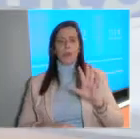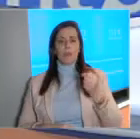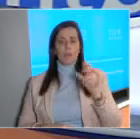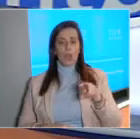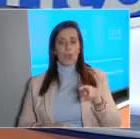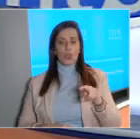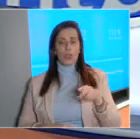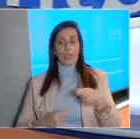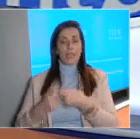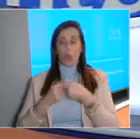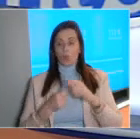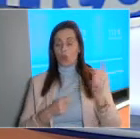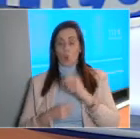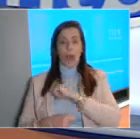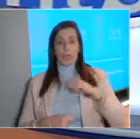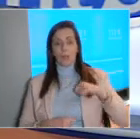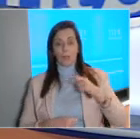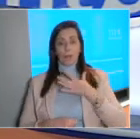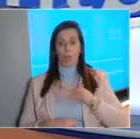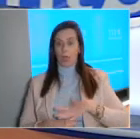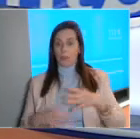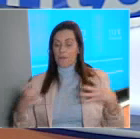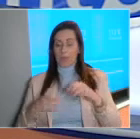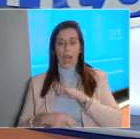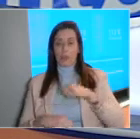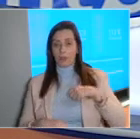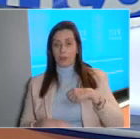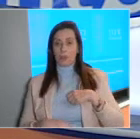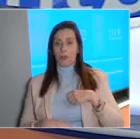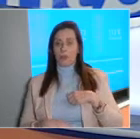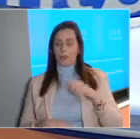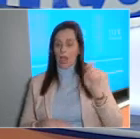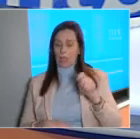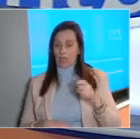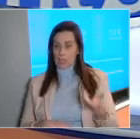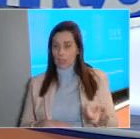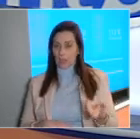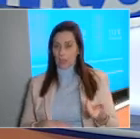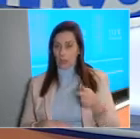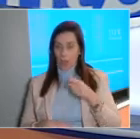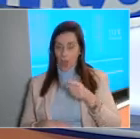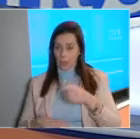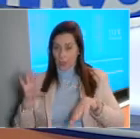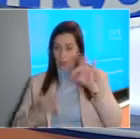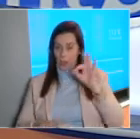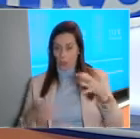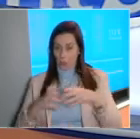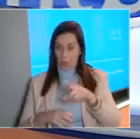יש איזושהי התאגדות של כל השולמנים ורצים במפלגת עצמאים שולמנית לכנסת הקרובה, אתה תצביע